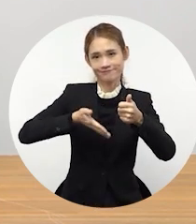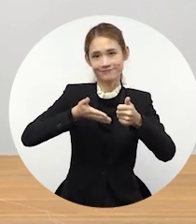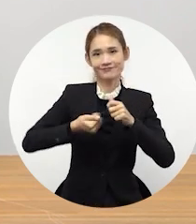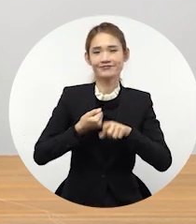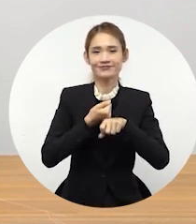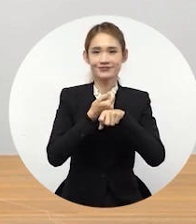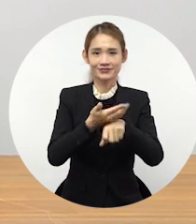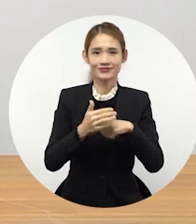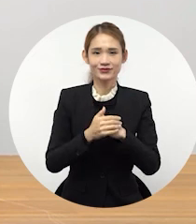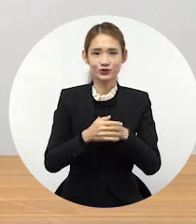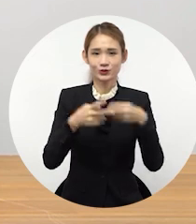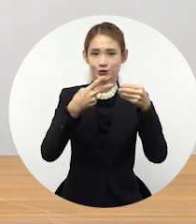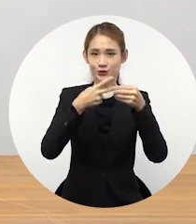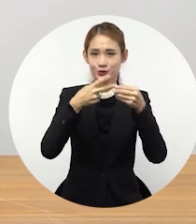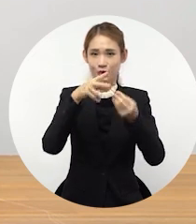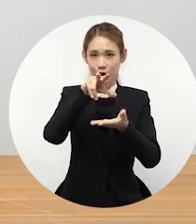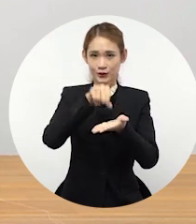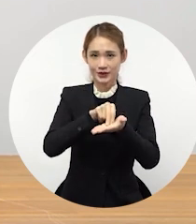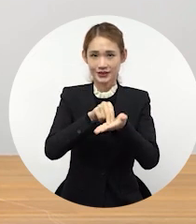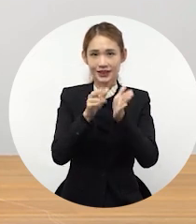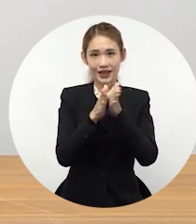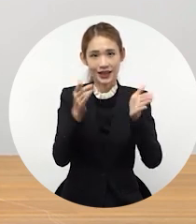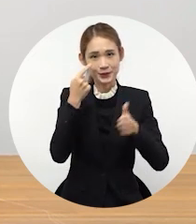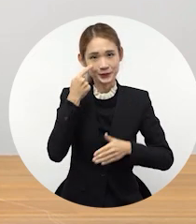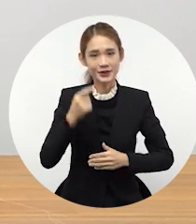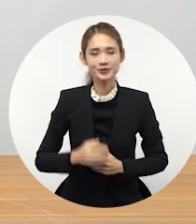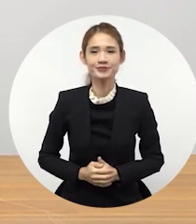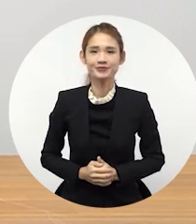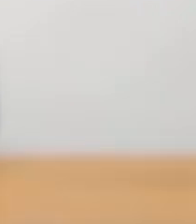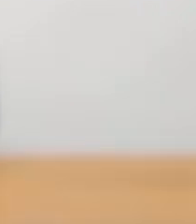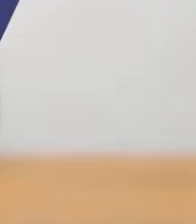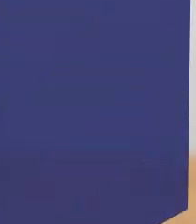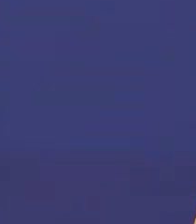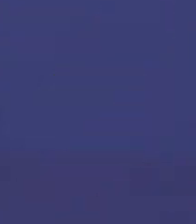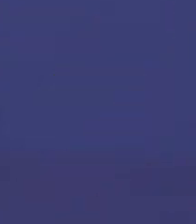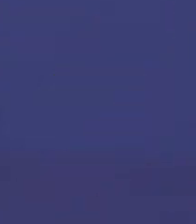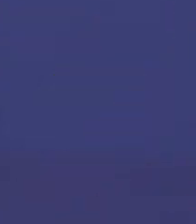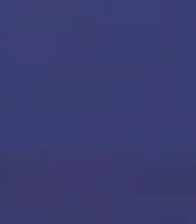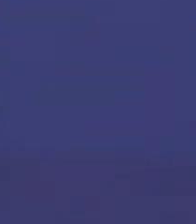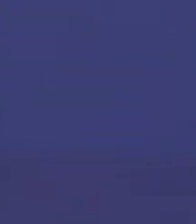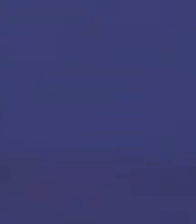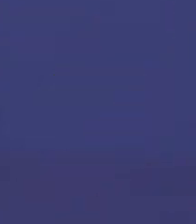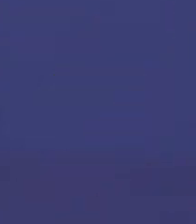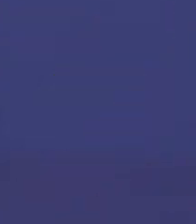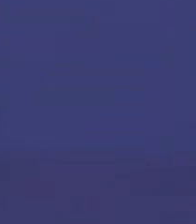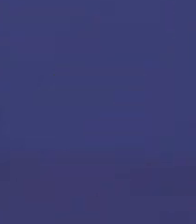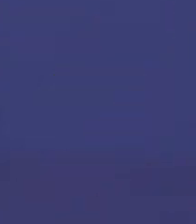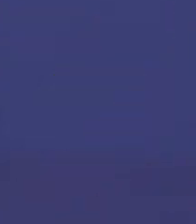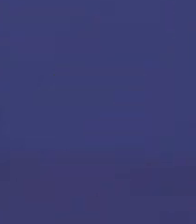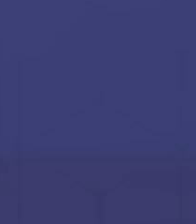네. 그렇게 좀 부탁을 드리면서 자, 저희 두 번째 문제로 한번 또 가볼까요?